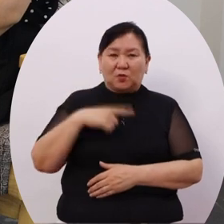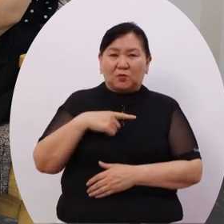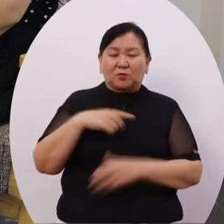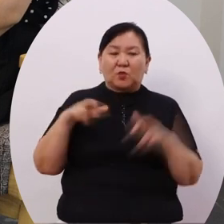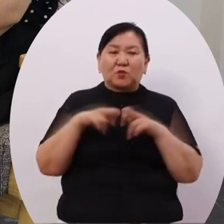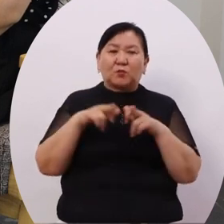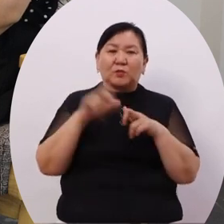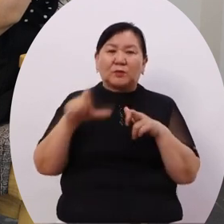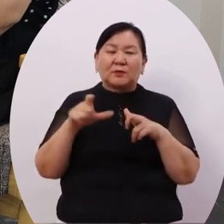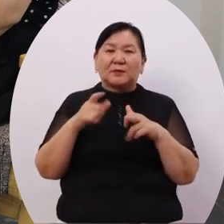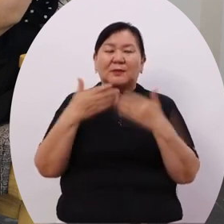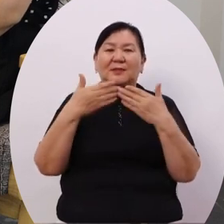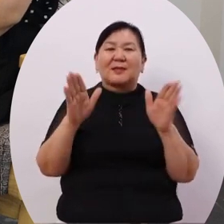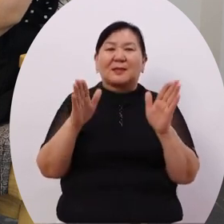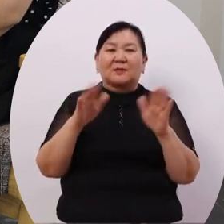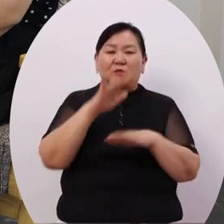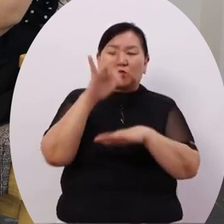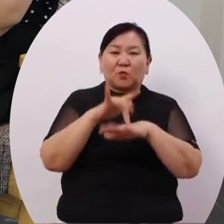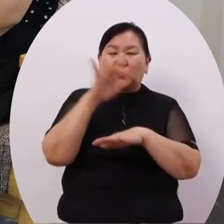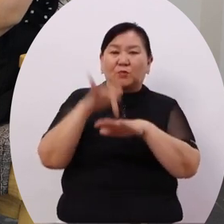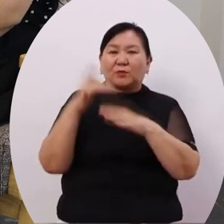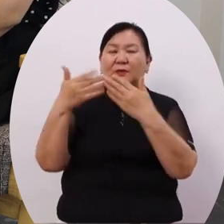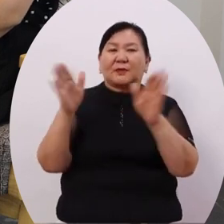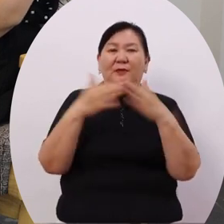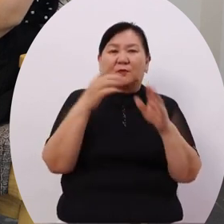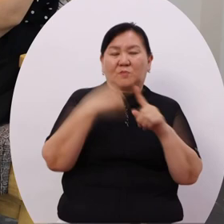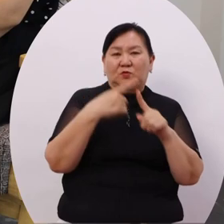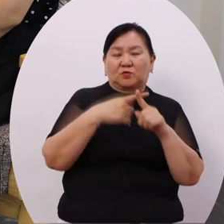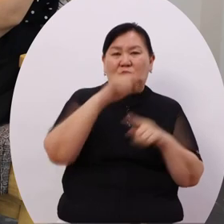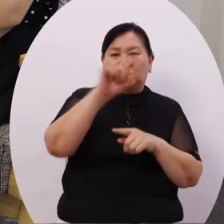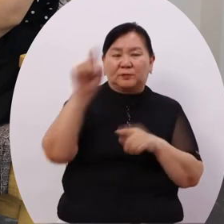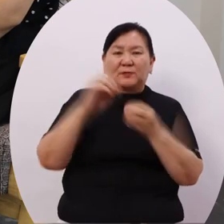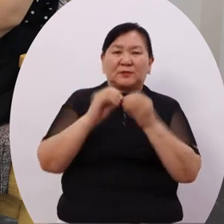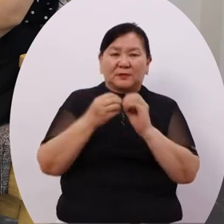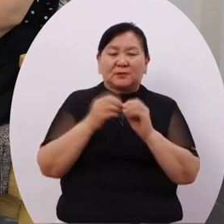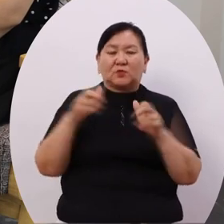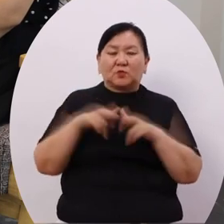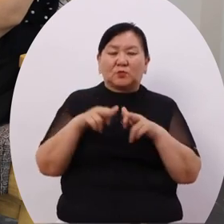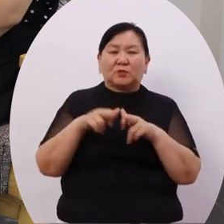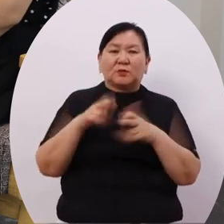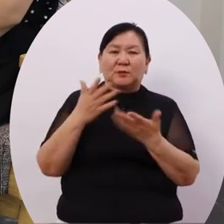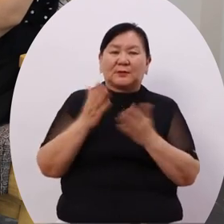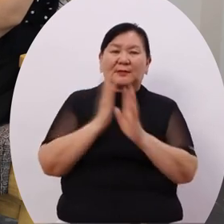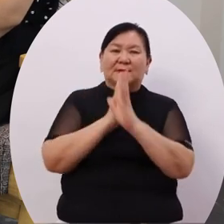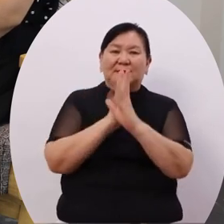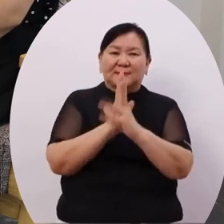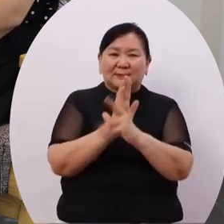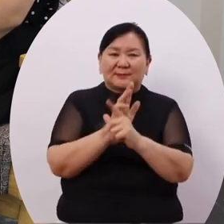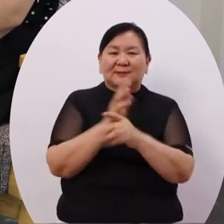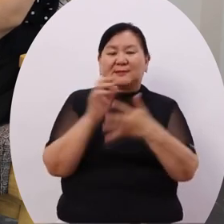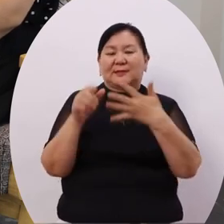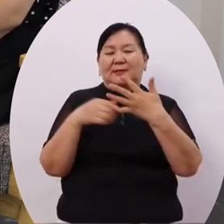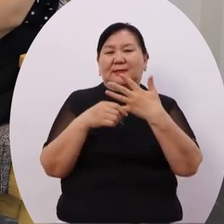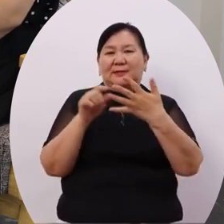ерхий сайд өөрөө хөгжлийн бэрхшээлтэй хүний нийлэлт одоо төвүүдийн нийлэлтийг орон нутагт хийсэн хөгжлийн газрын нийлэлтийг гэхдээ хөгжлийн бэрхшээлтэй хүнийг